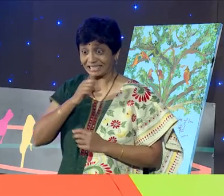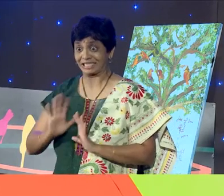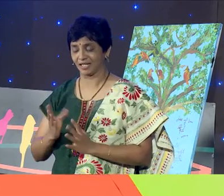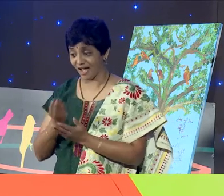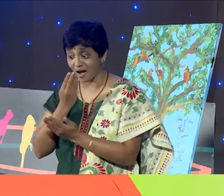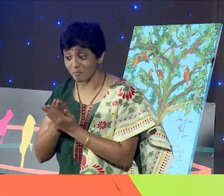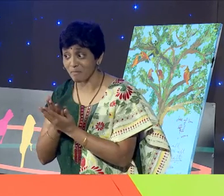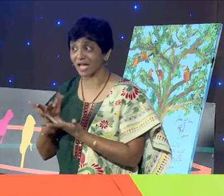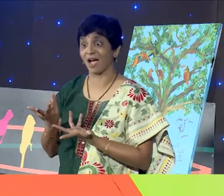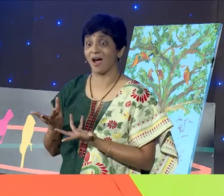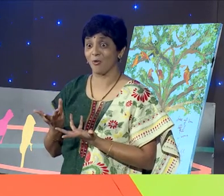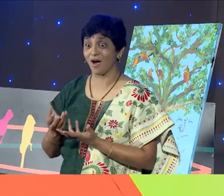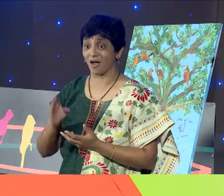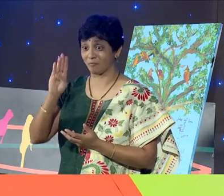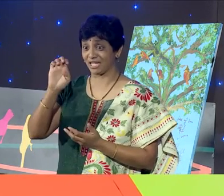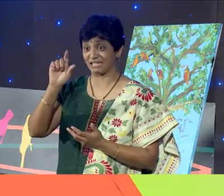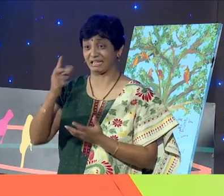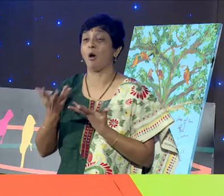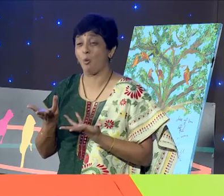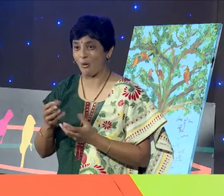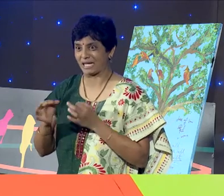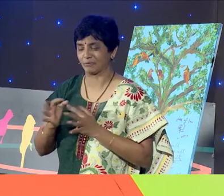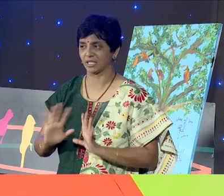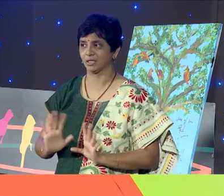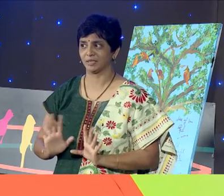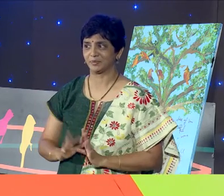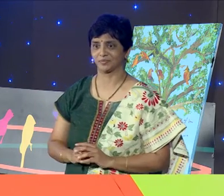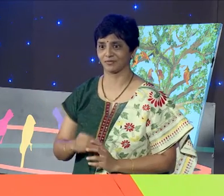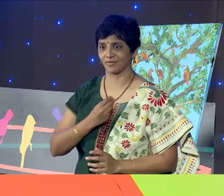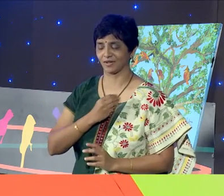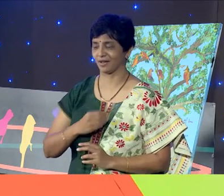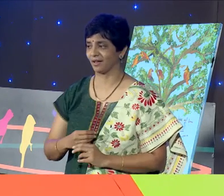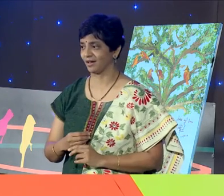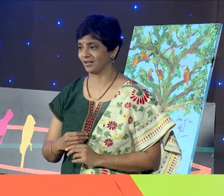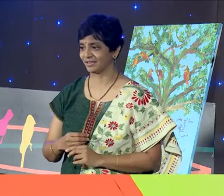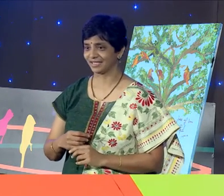इस धंधे में कुछ बचा नहीं है, मैंने कहा यार मैं कुछ और सोच रहा हूँ, आप बताओ।